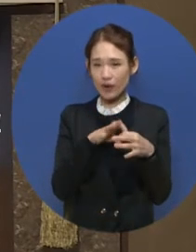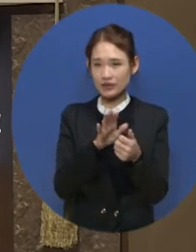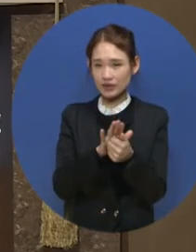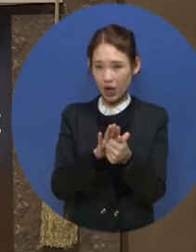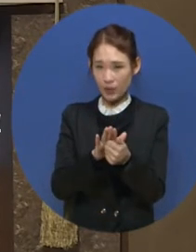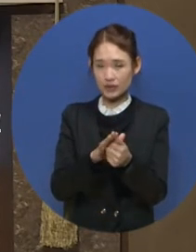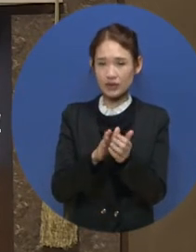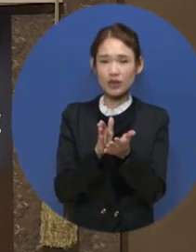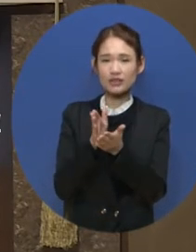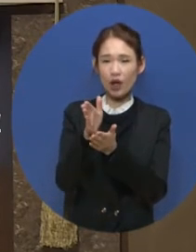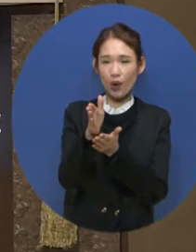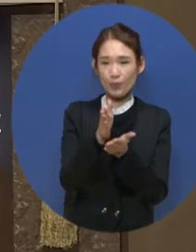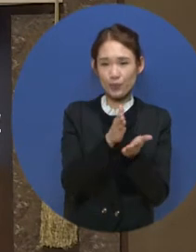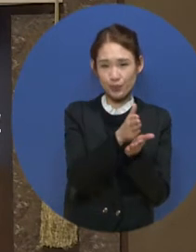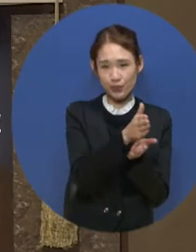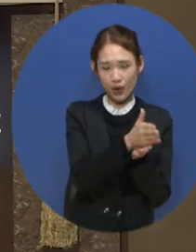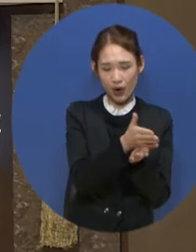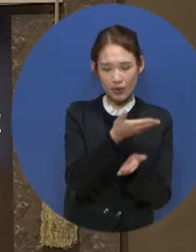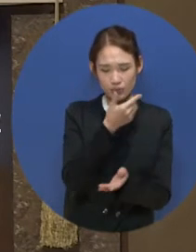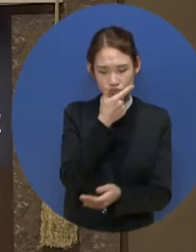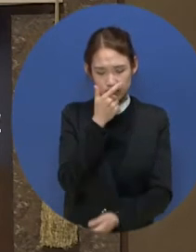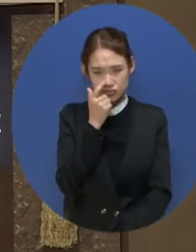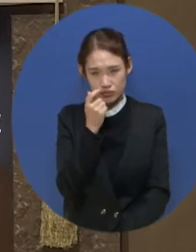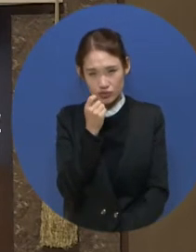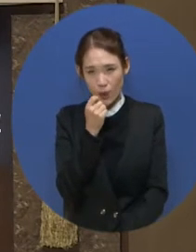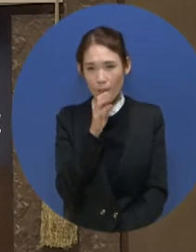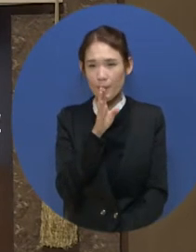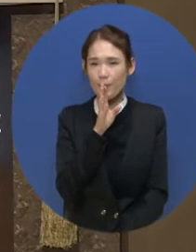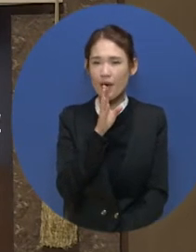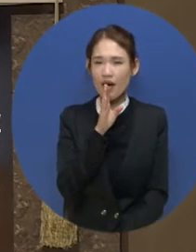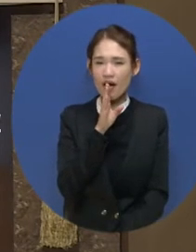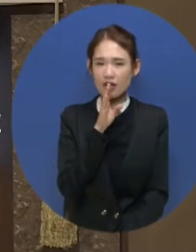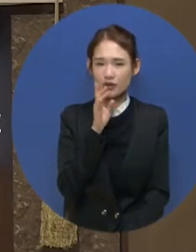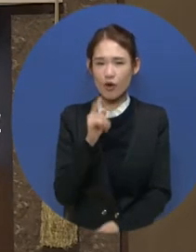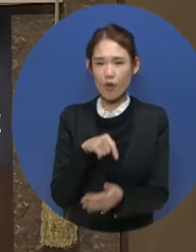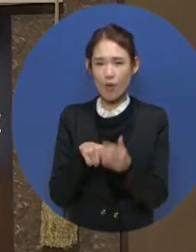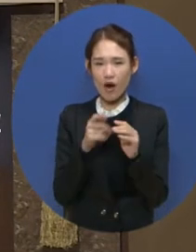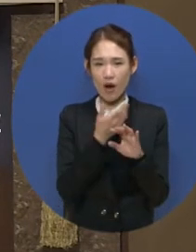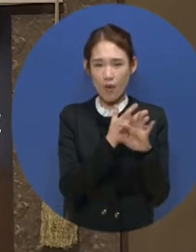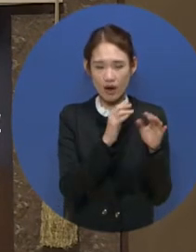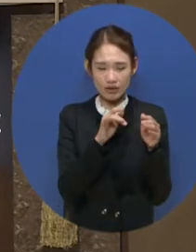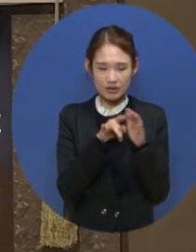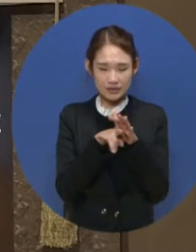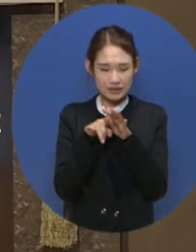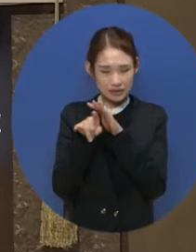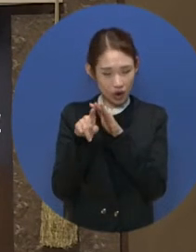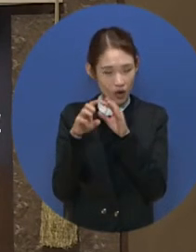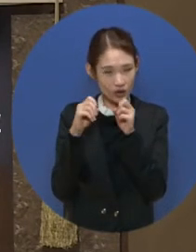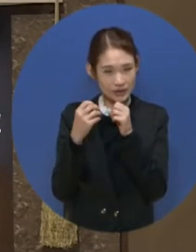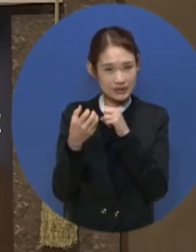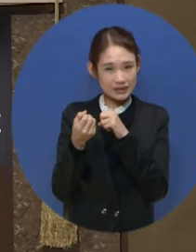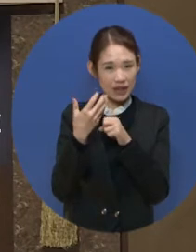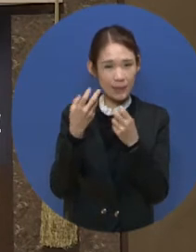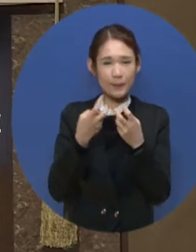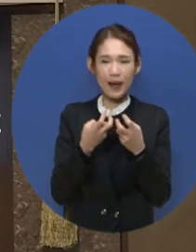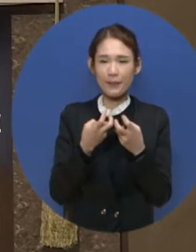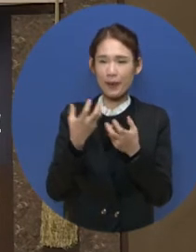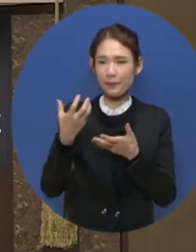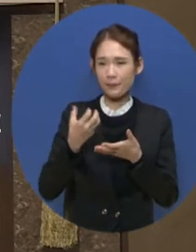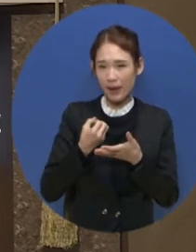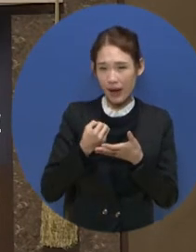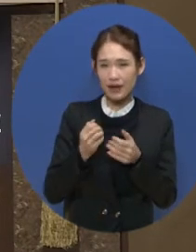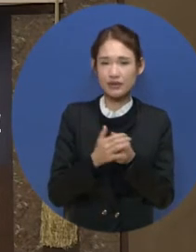전문성을 좀 열악한 부분이 있었어요 그래서 외국에서 선진 그런 기법을 받아들여서 저희가 또